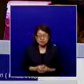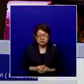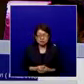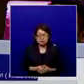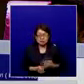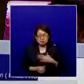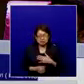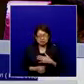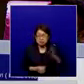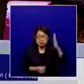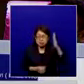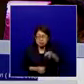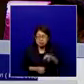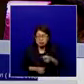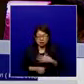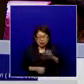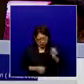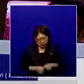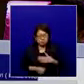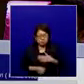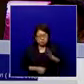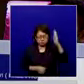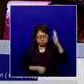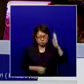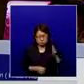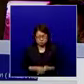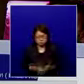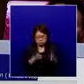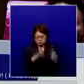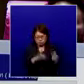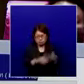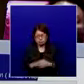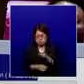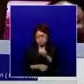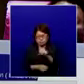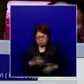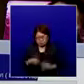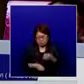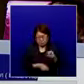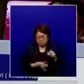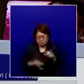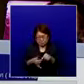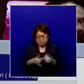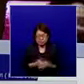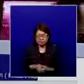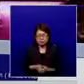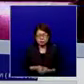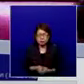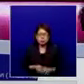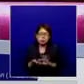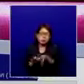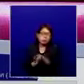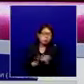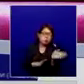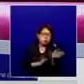ประท้วงใช่ไหมครับ ห้าประท้วงครับขออนุญาตประท้วง เชิญ ประท้วงท่านผู้อภิปรายท่านประท้วงออกไปนอกประเด็น